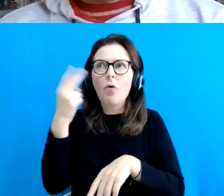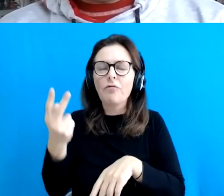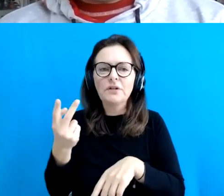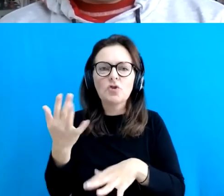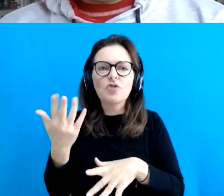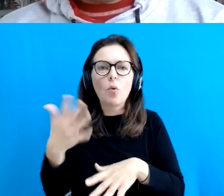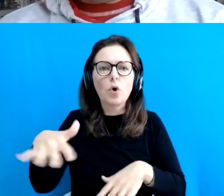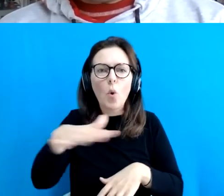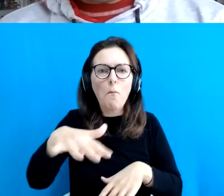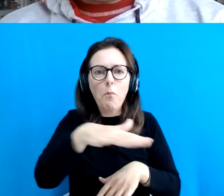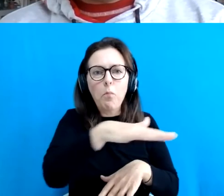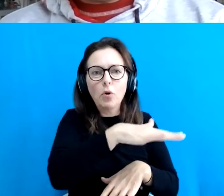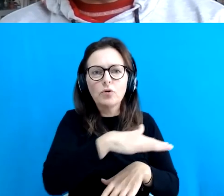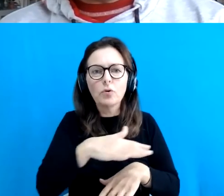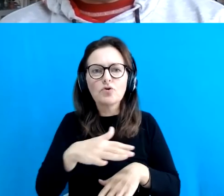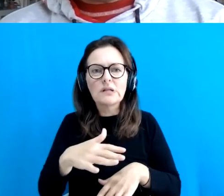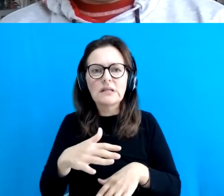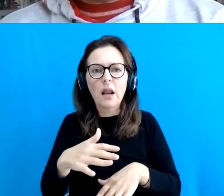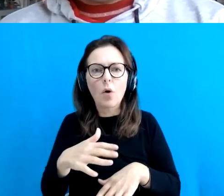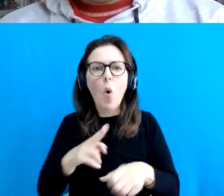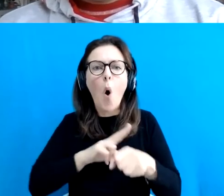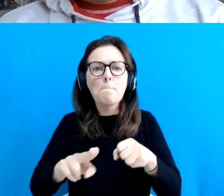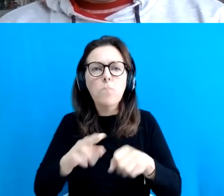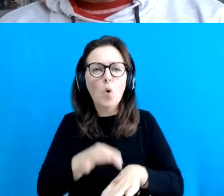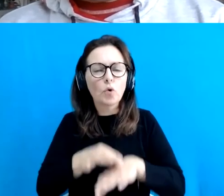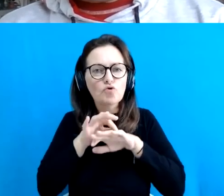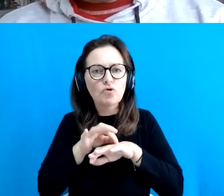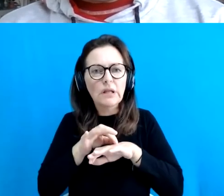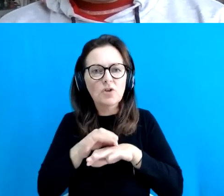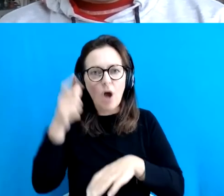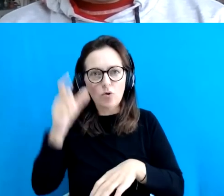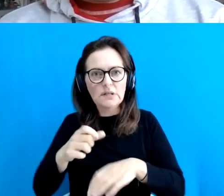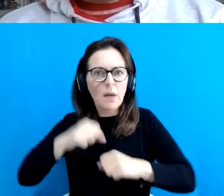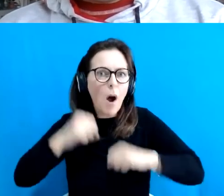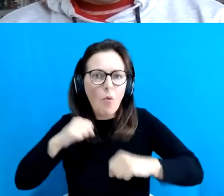področjih se lahko ukvarja ena polno čuteča oseba in v bistvu ti, da nekako